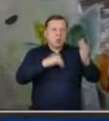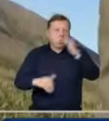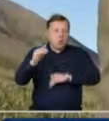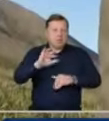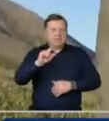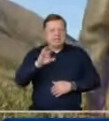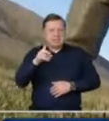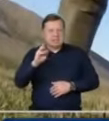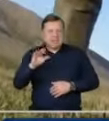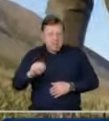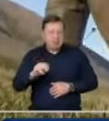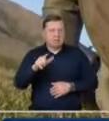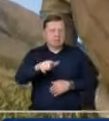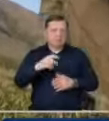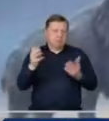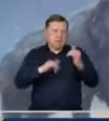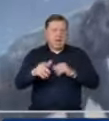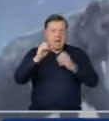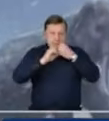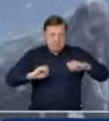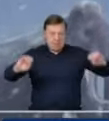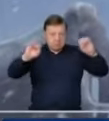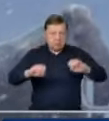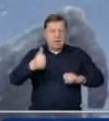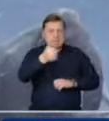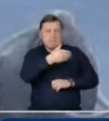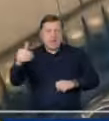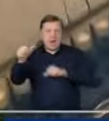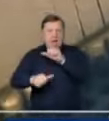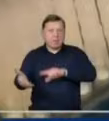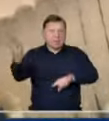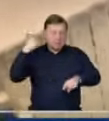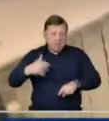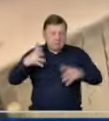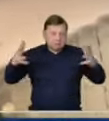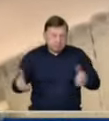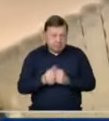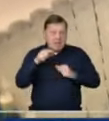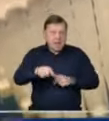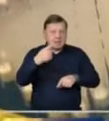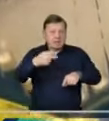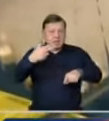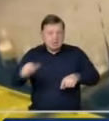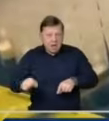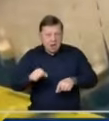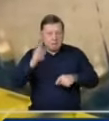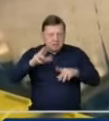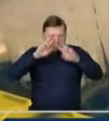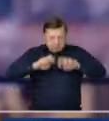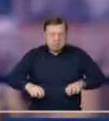Izerskich. I kieł mamuta żyjącego ponad milion lat temu. Odkryte w nim DNA pomoże ustalić, dlaczego mamuty